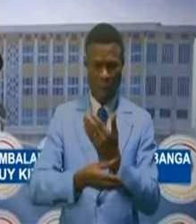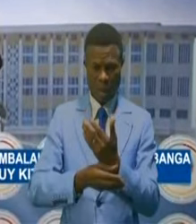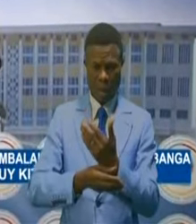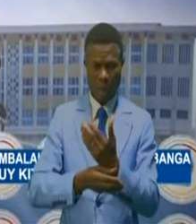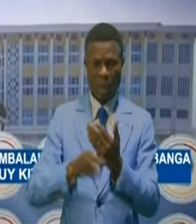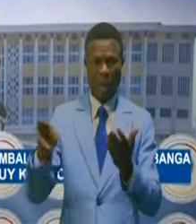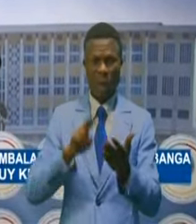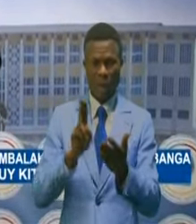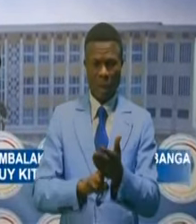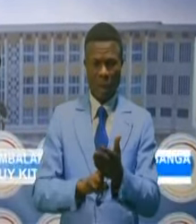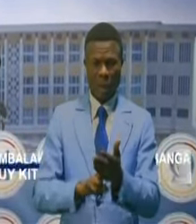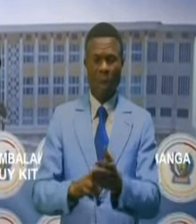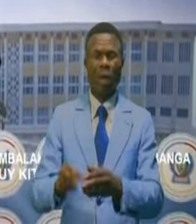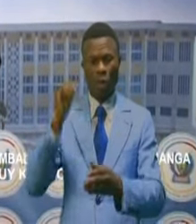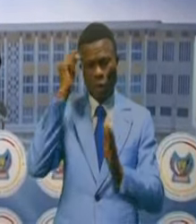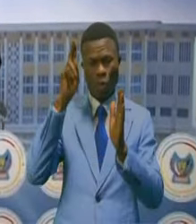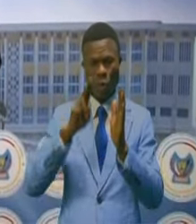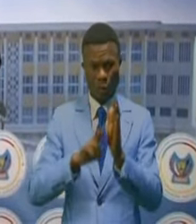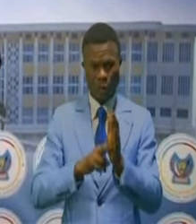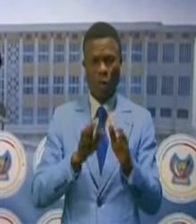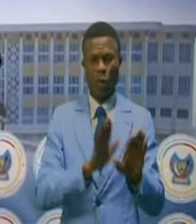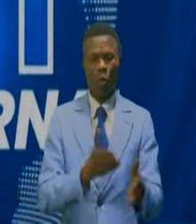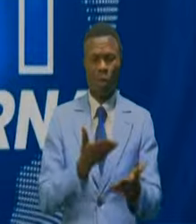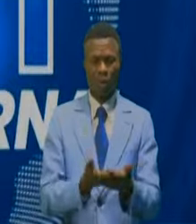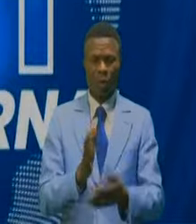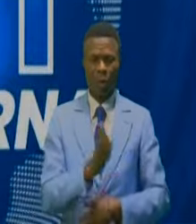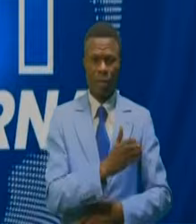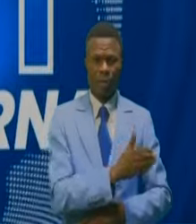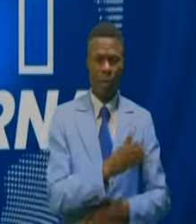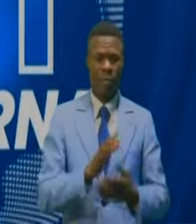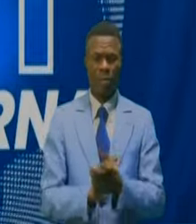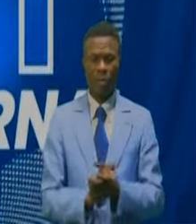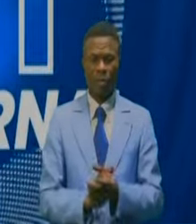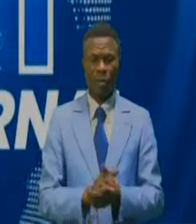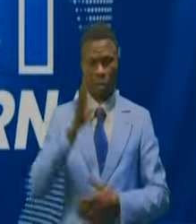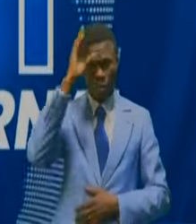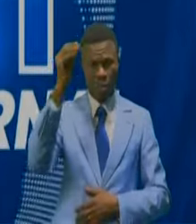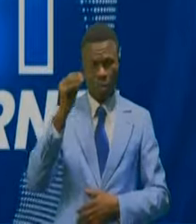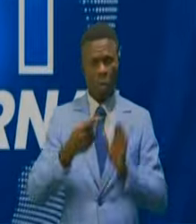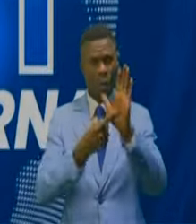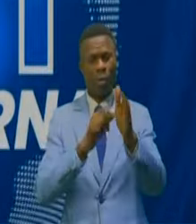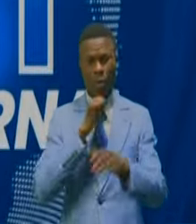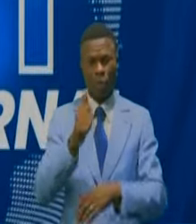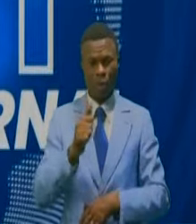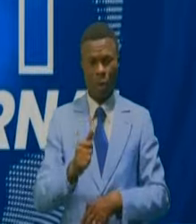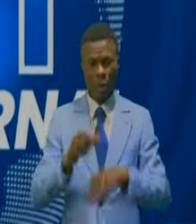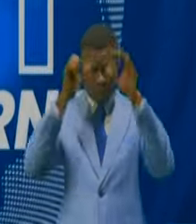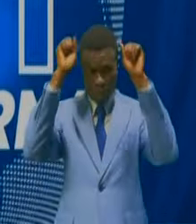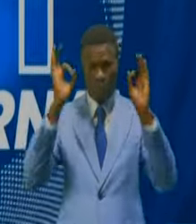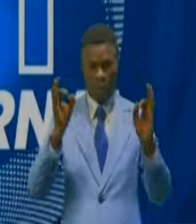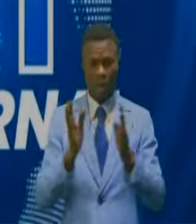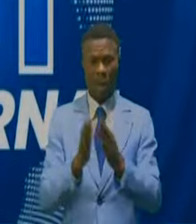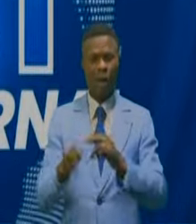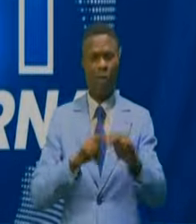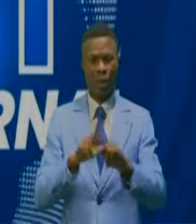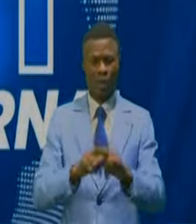sûr l'investiture du gouvernement que nous attendons. L'homme n'est plus à présenter. Le nouveau président de